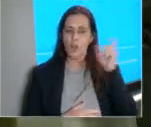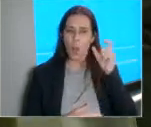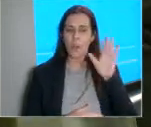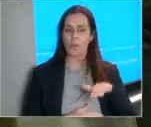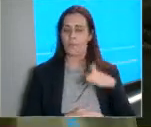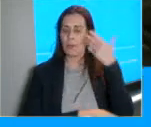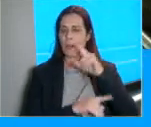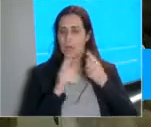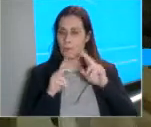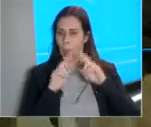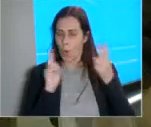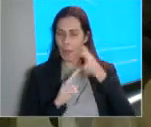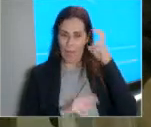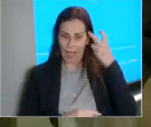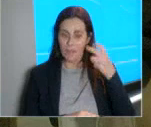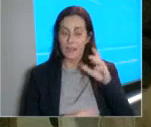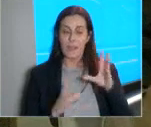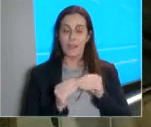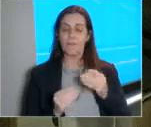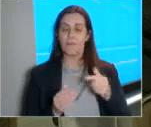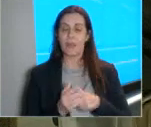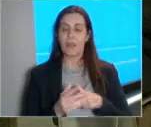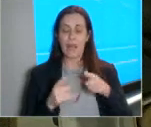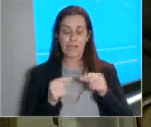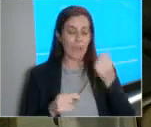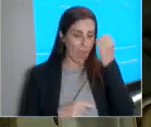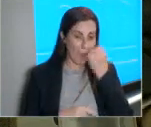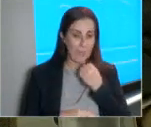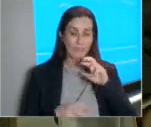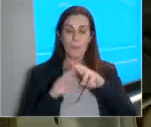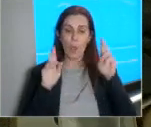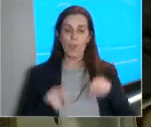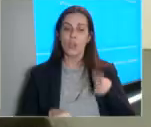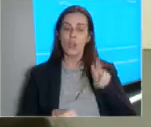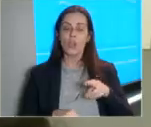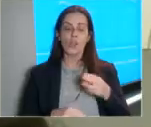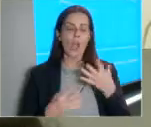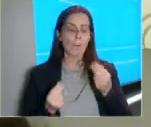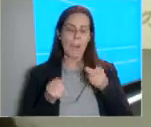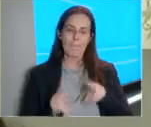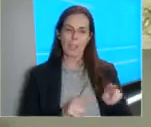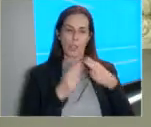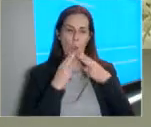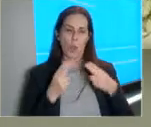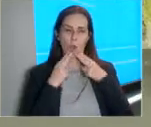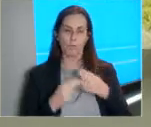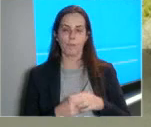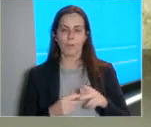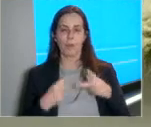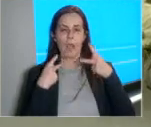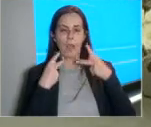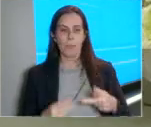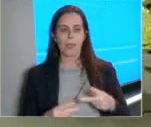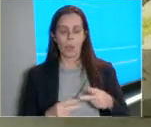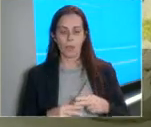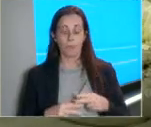ועם מדינות אחרות בעולם הערבי ועם עזה ועם חמאס ועם הרשות. יש מיליון פתרונות לעניינים הביטחוניים. כן, אז לסיום רק אני